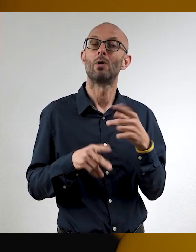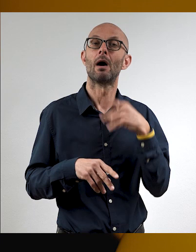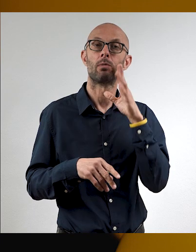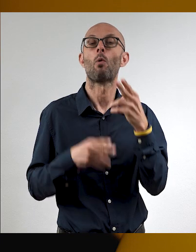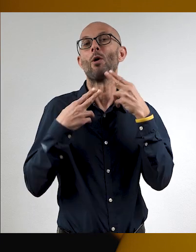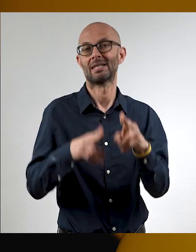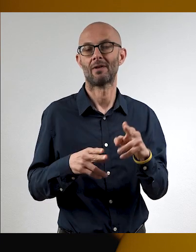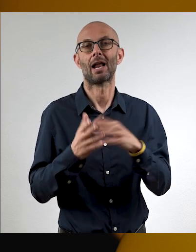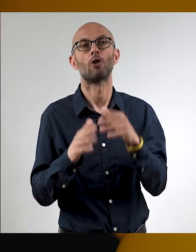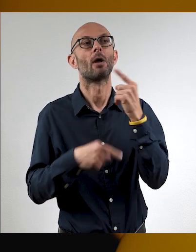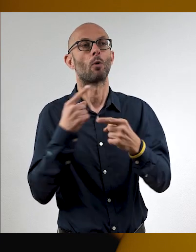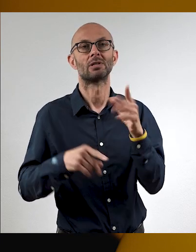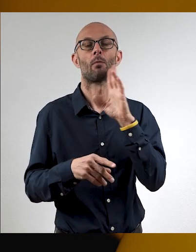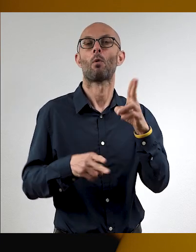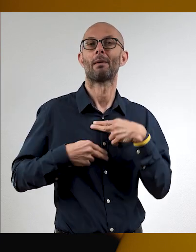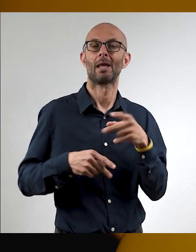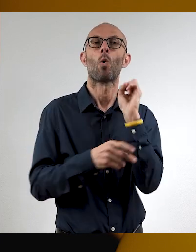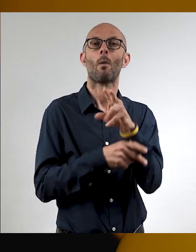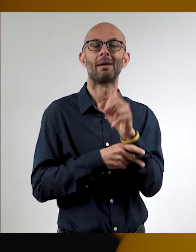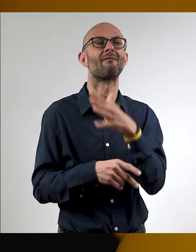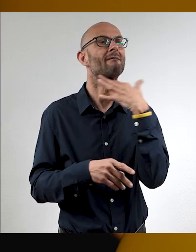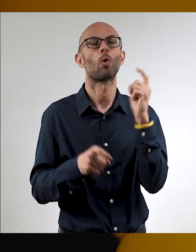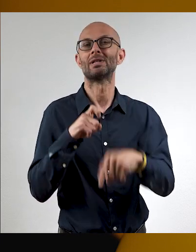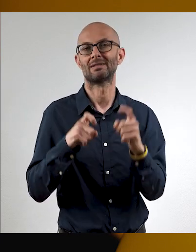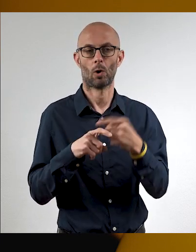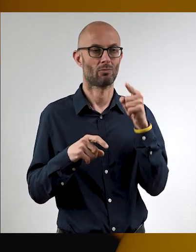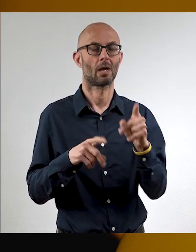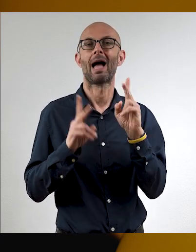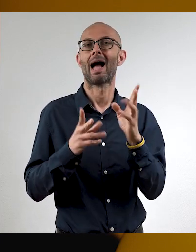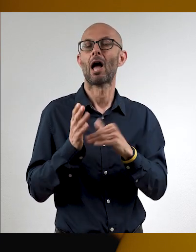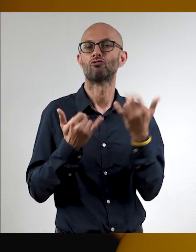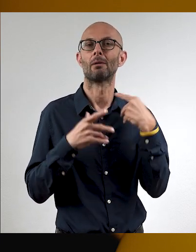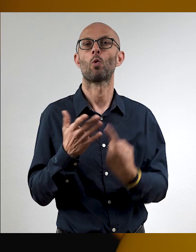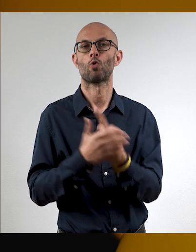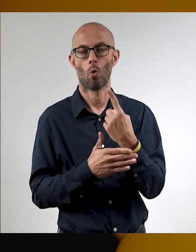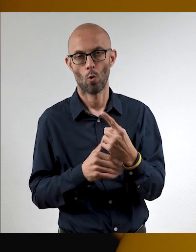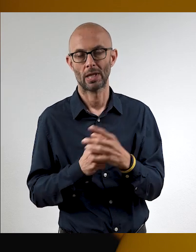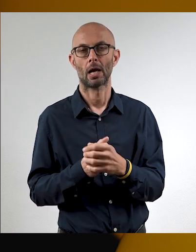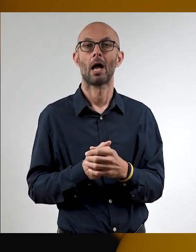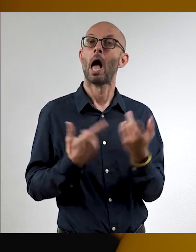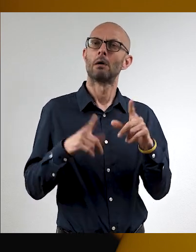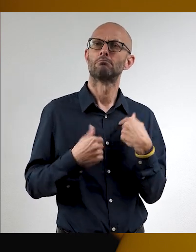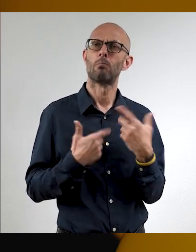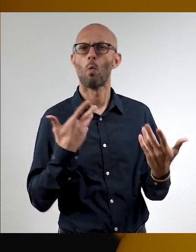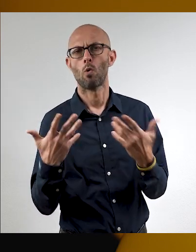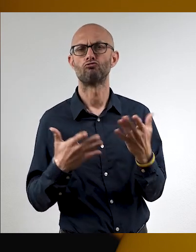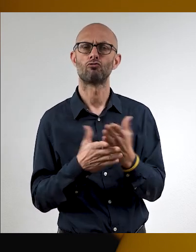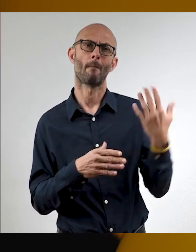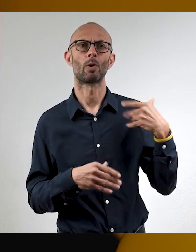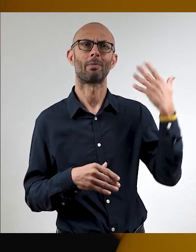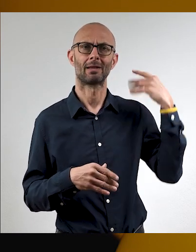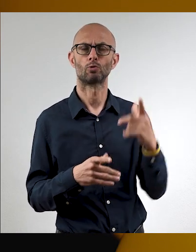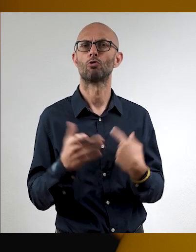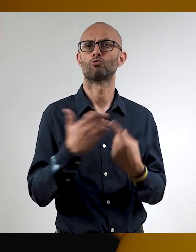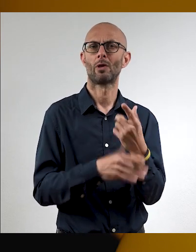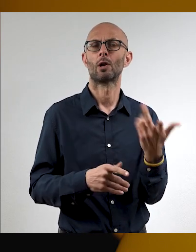bomo odzvali, kakšne posledice bomo imeli, vpliva veliko stvari. Od tega, kakšen je bil dogodek, a se nam je mogoče že prej v